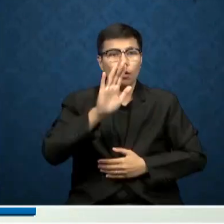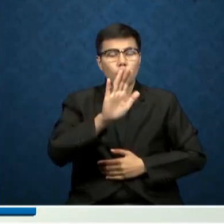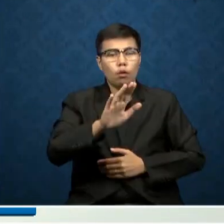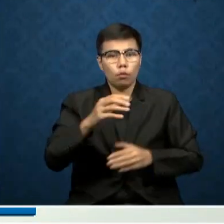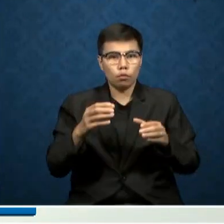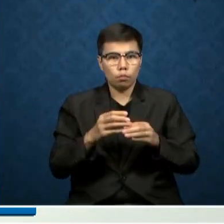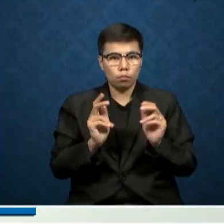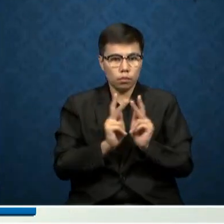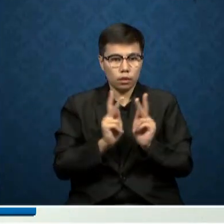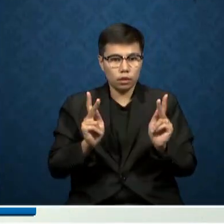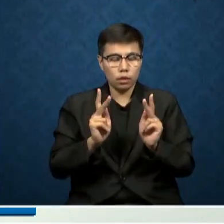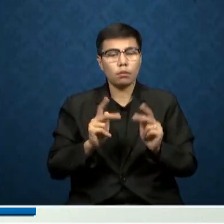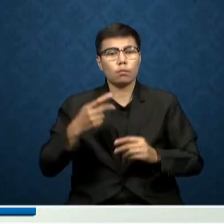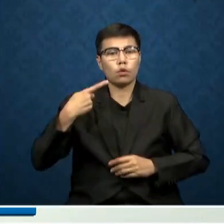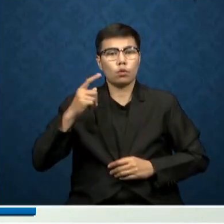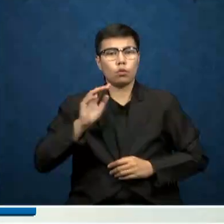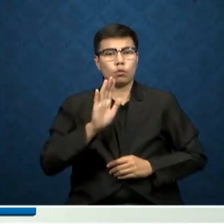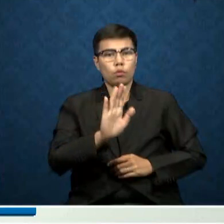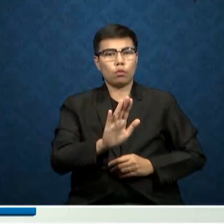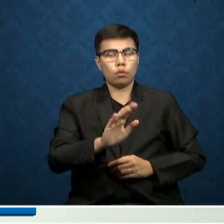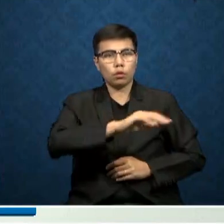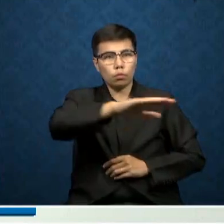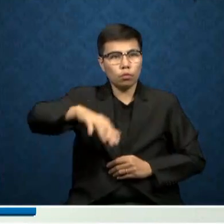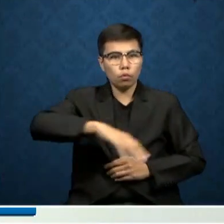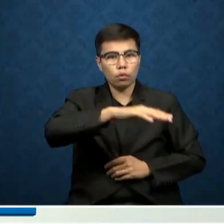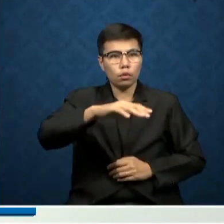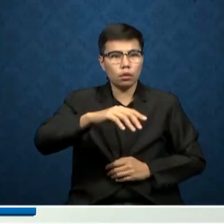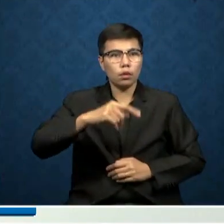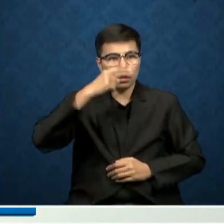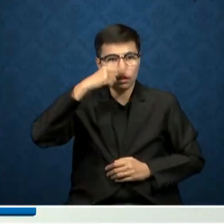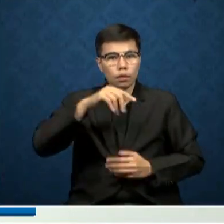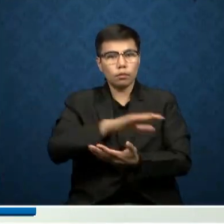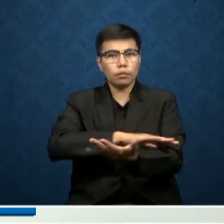ชุดนี้จะเป็นประโยชน์ต่อภาพรวมและประเทศชาติต่อไปขอบคุณท่านประธานครับ